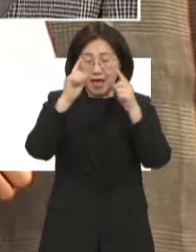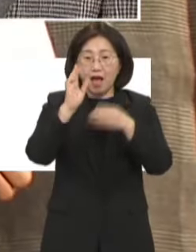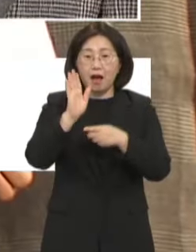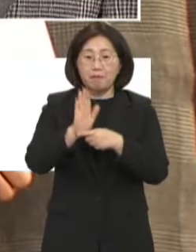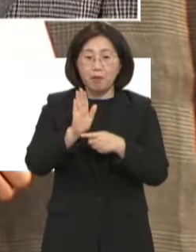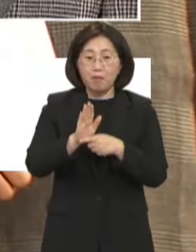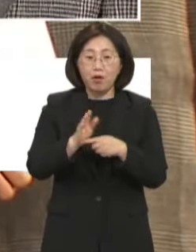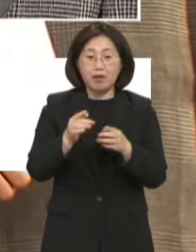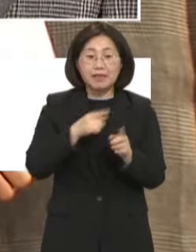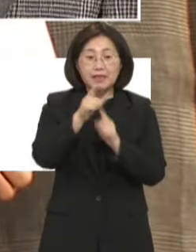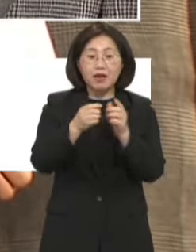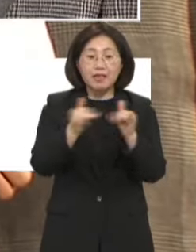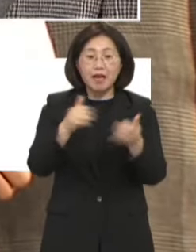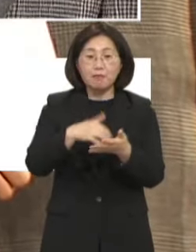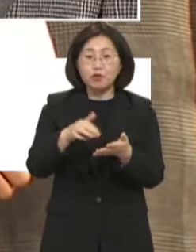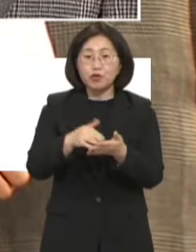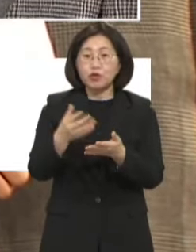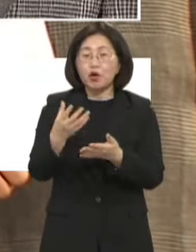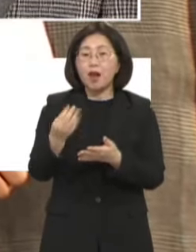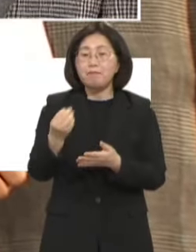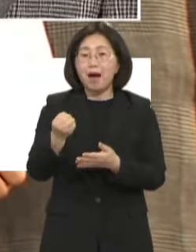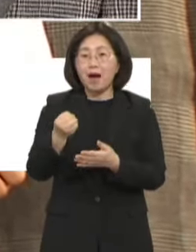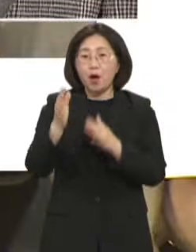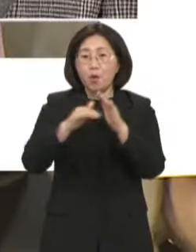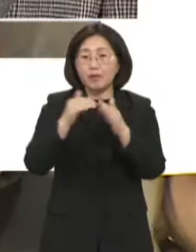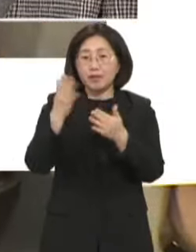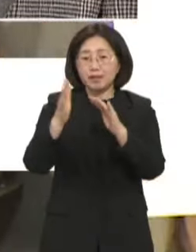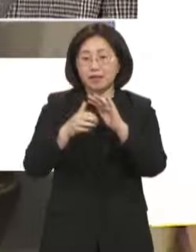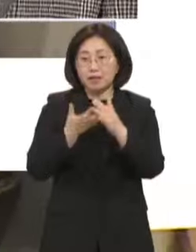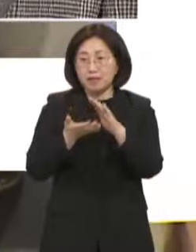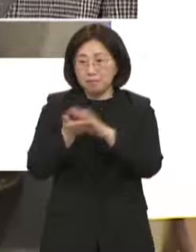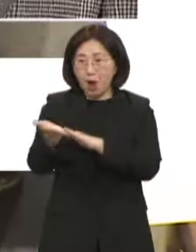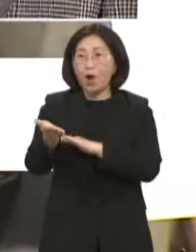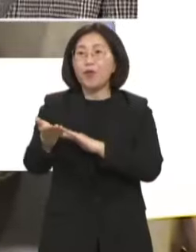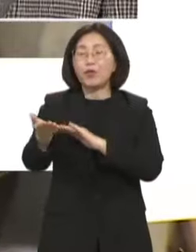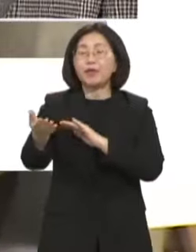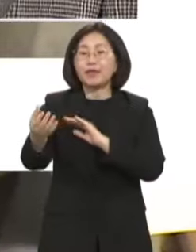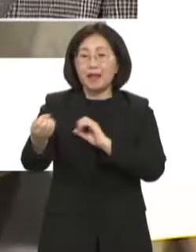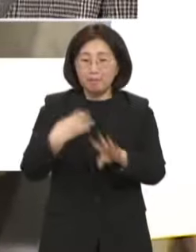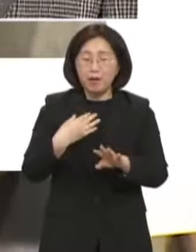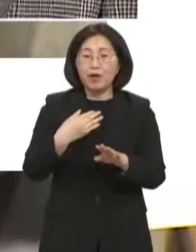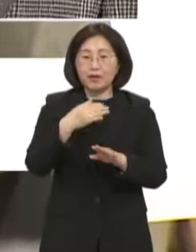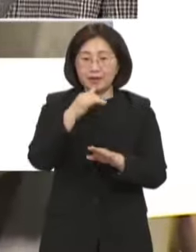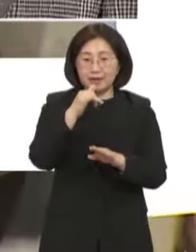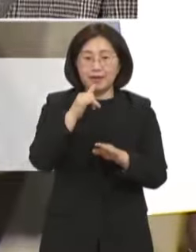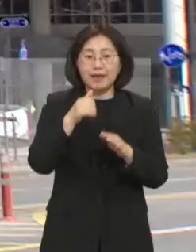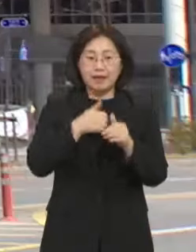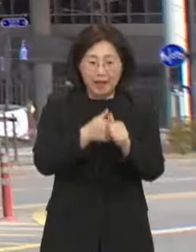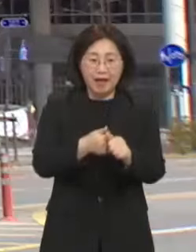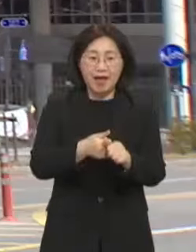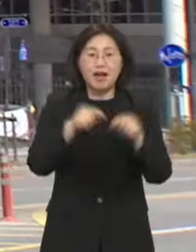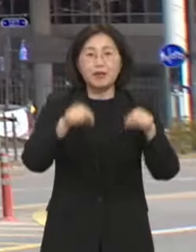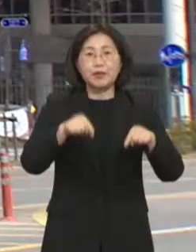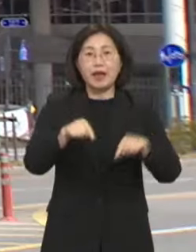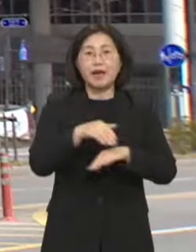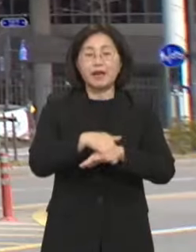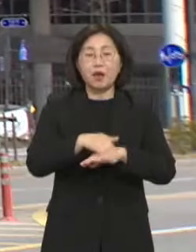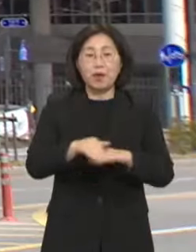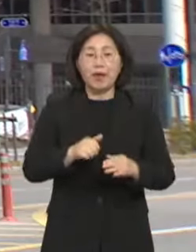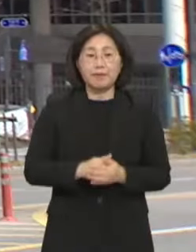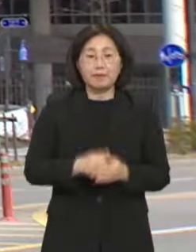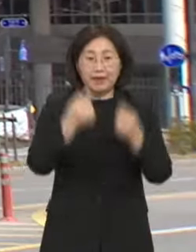답변 요청을 공문을 보낼 예정이고 그에 대한 답변에 따라 대응책을 논의할 예정입니다 정부는